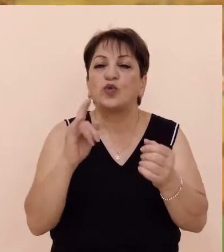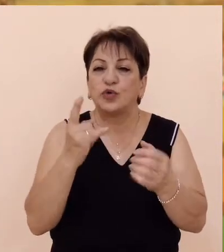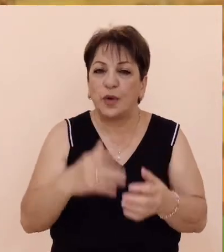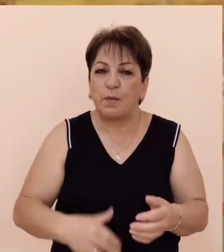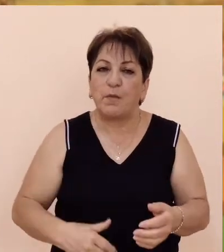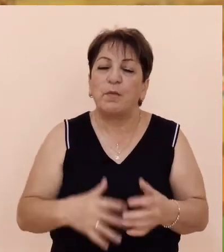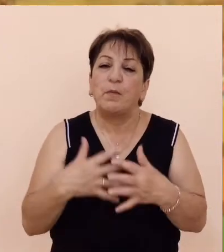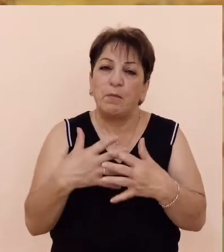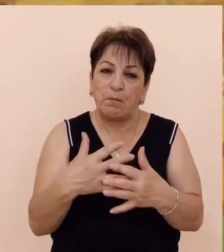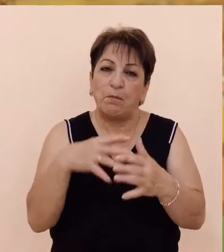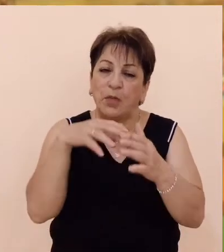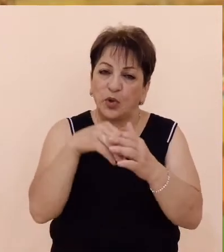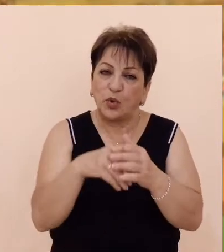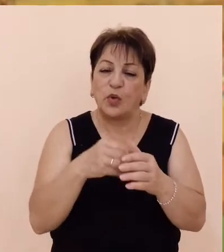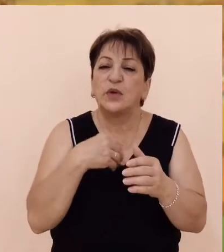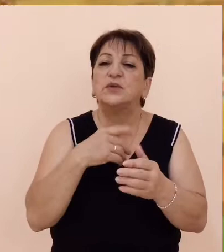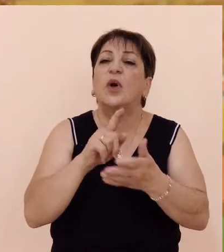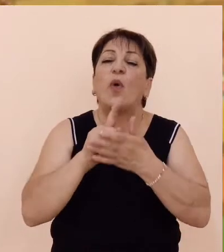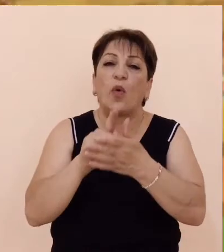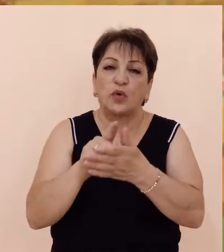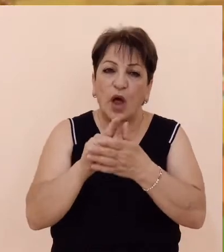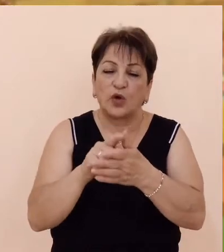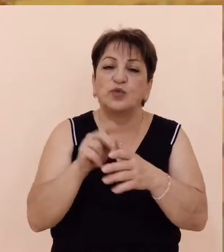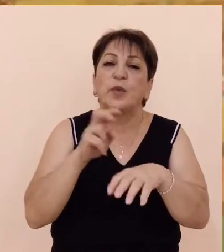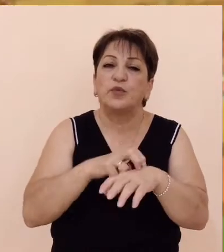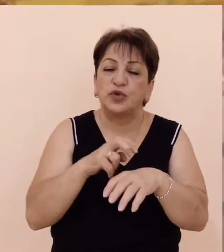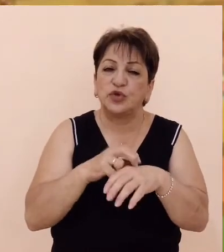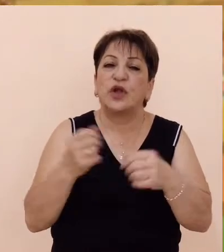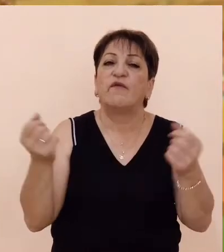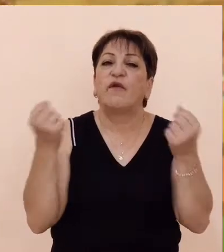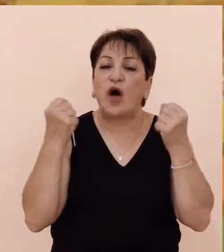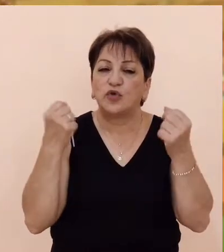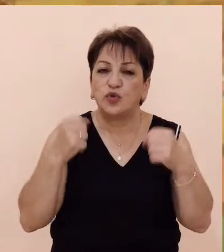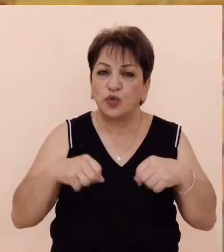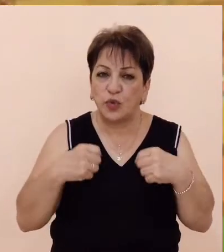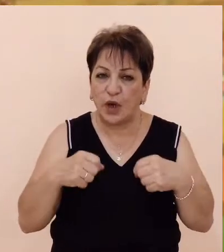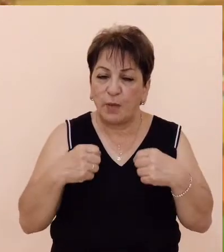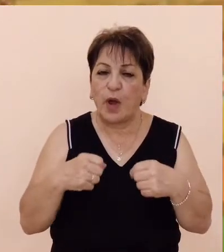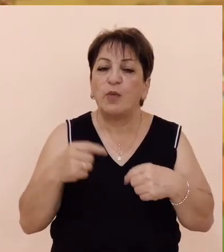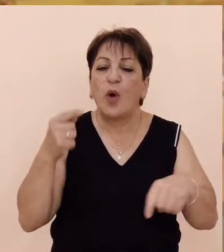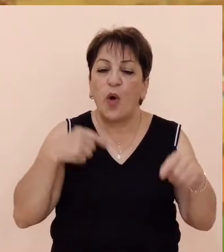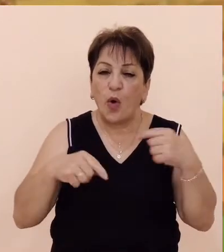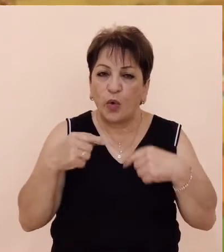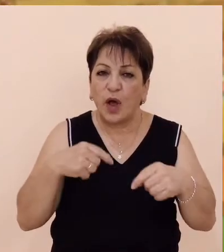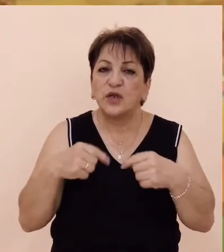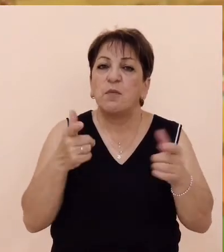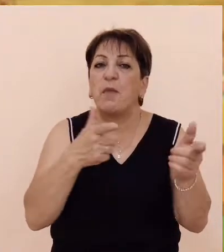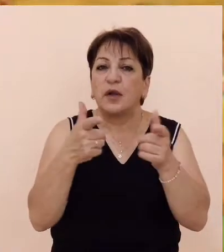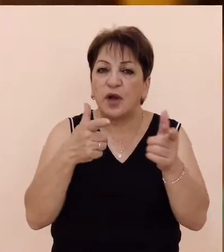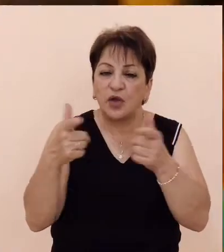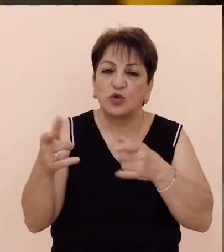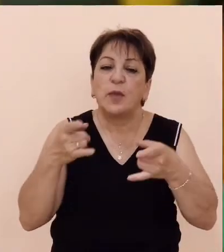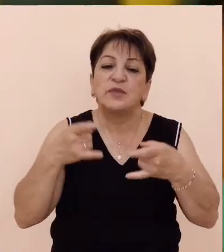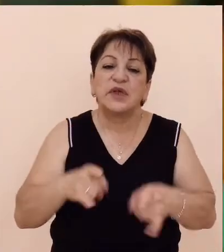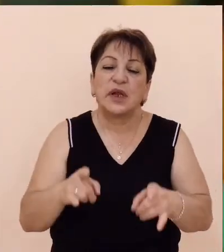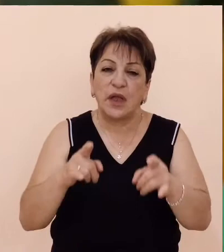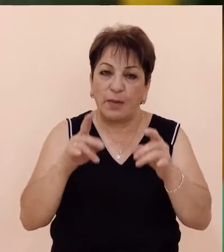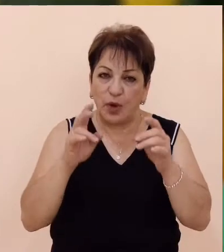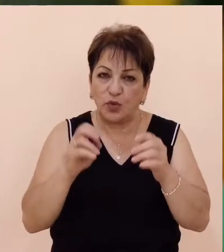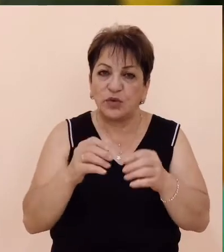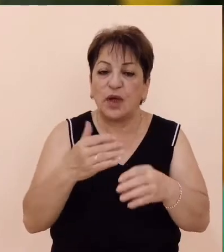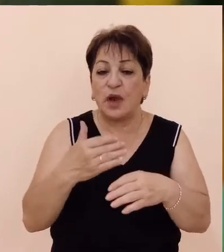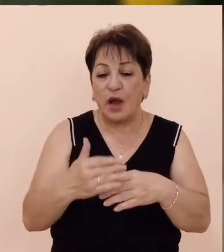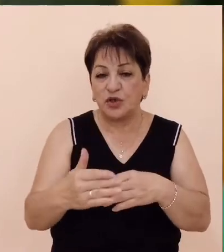իհարկե մասնակիցների հետ խորհրդակցում եմ, անում եմ վարժություններ, օրգանիզմս նախապատրաստում եմ ծննդաբերության։